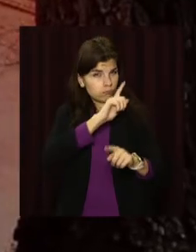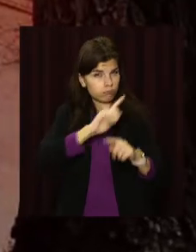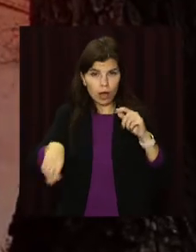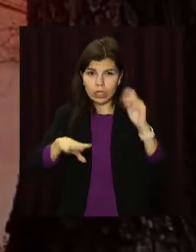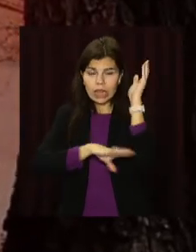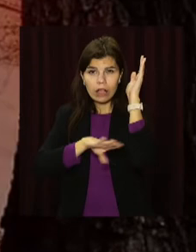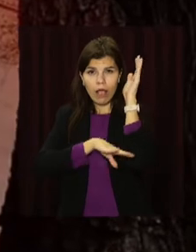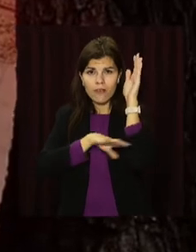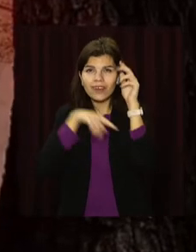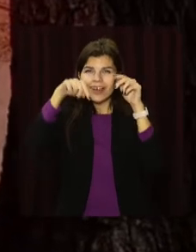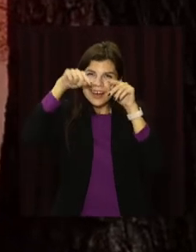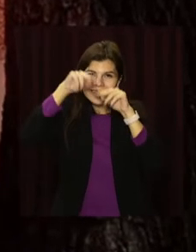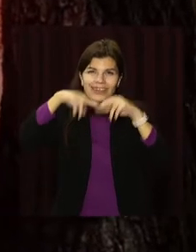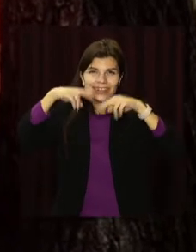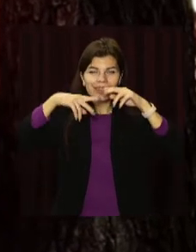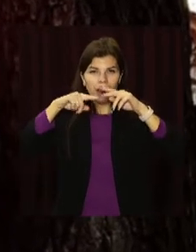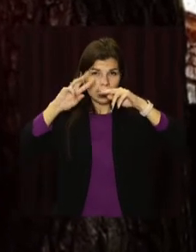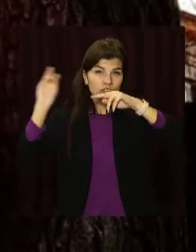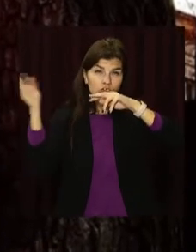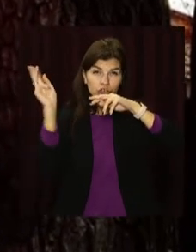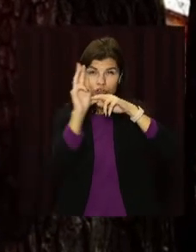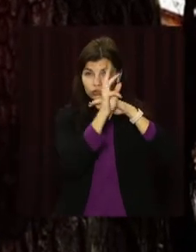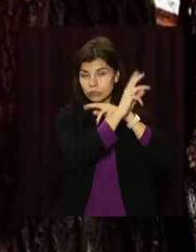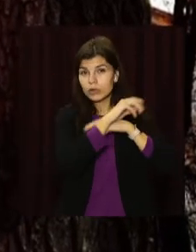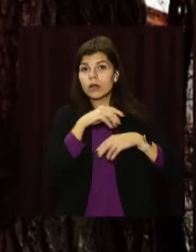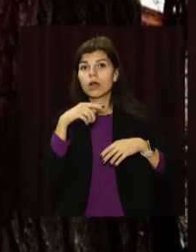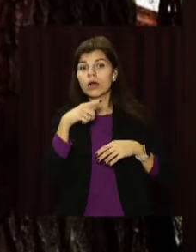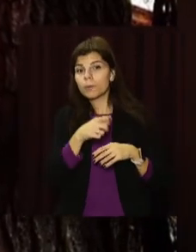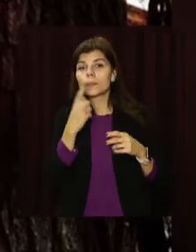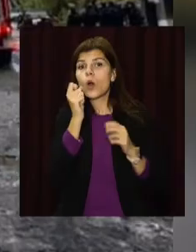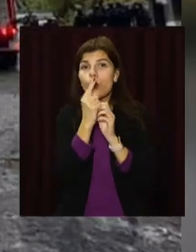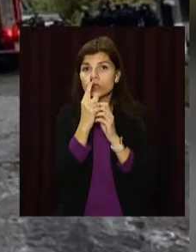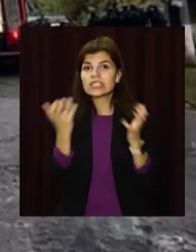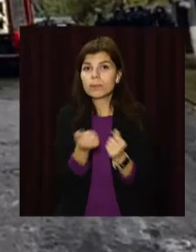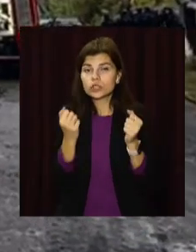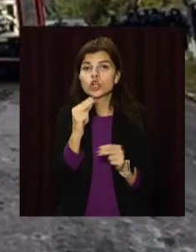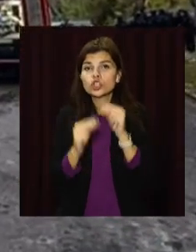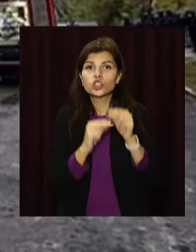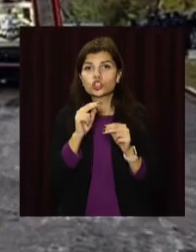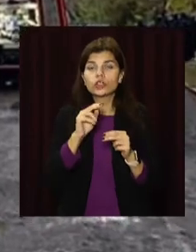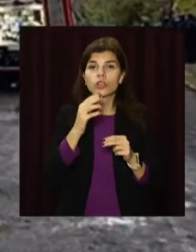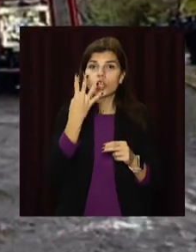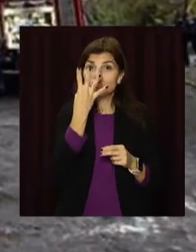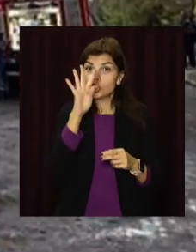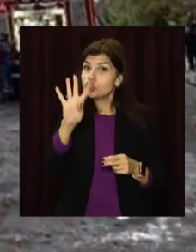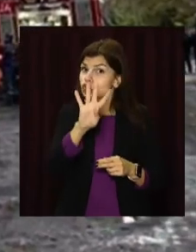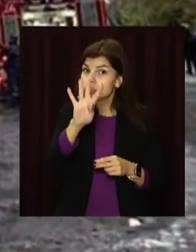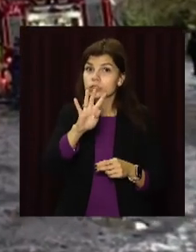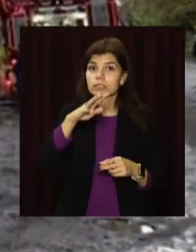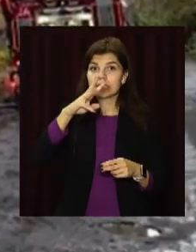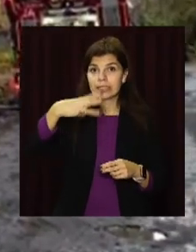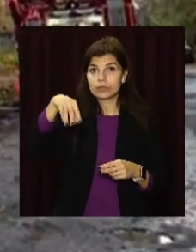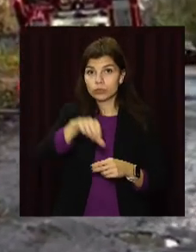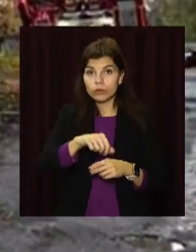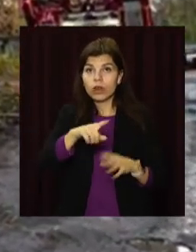поширився дерев'яними конструкціями. Приборкати вогонь повністю 11 рятувальникам вдалося через 4,5 години. Полум'я